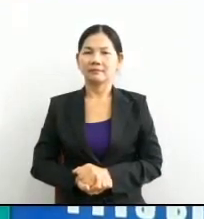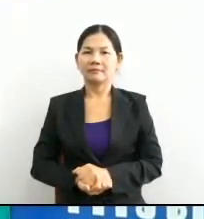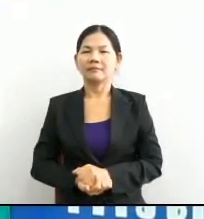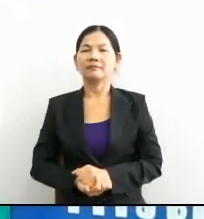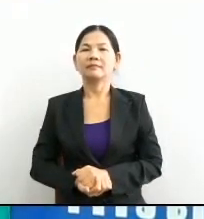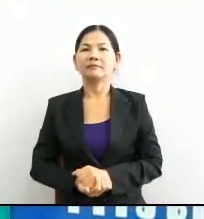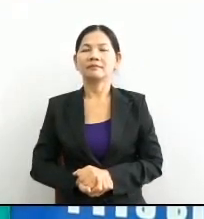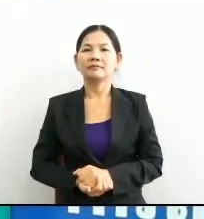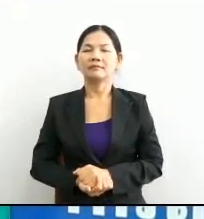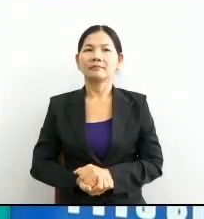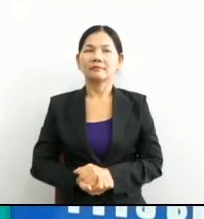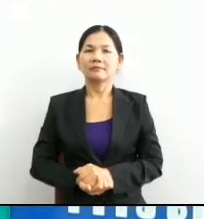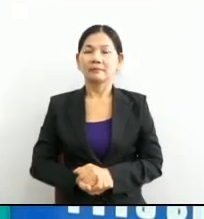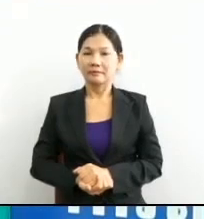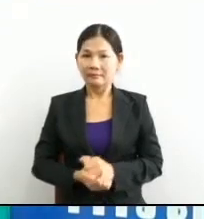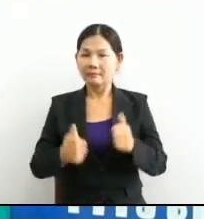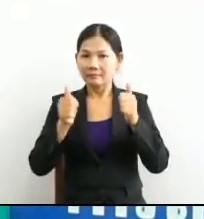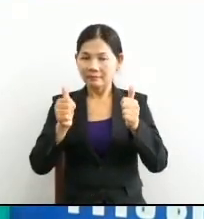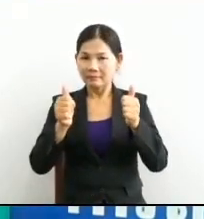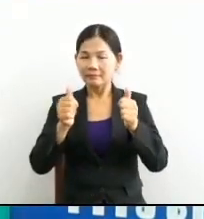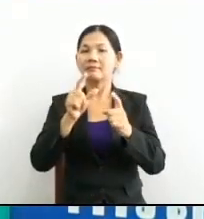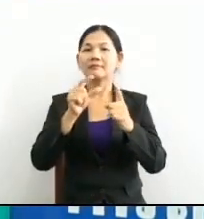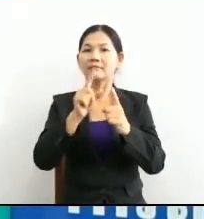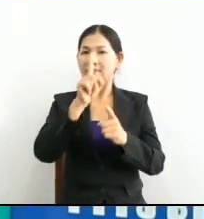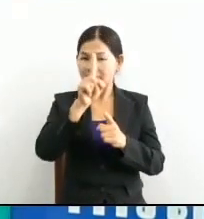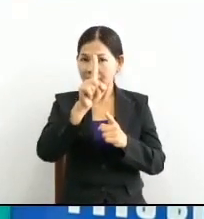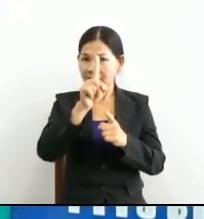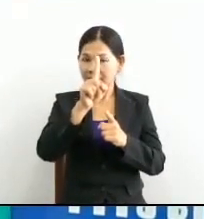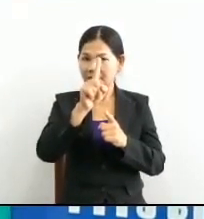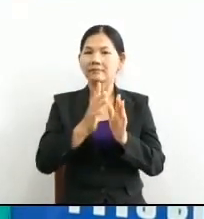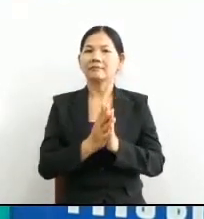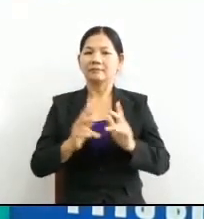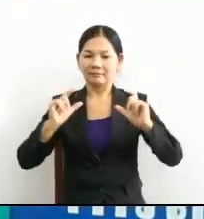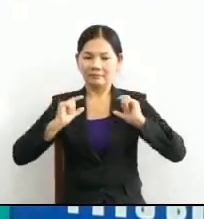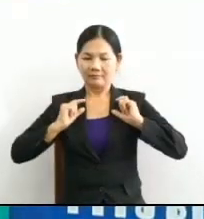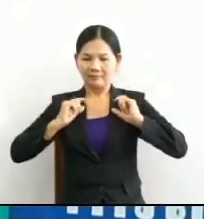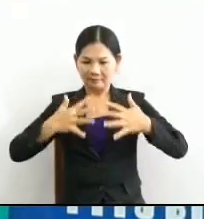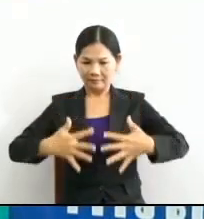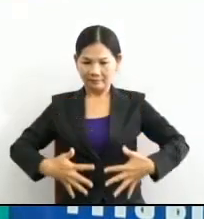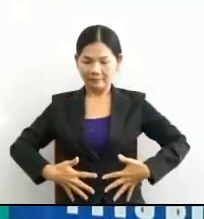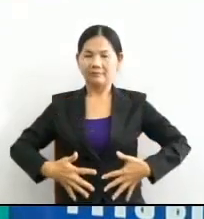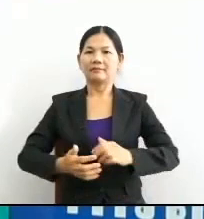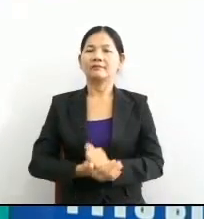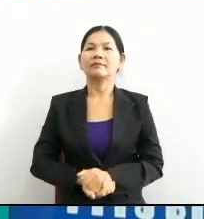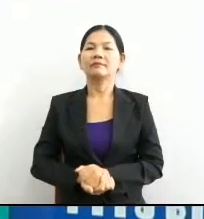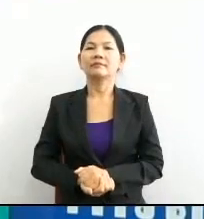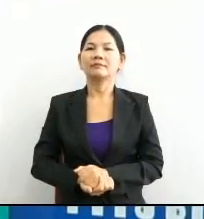riêng cài chá là nè nói sao bị một tiếng cứ cài nè chá cài